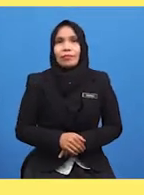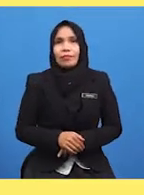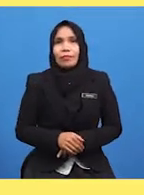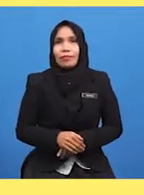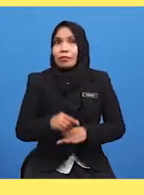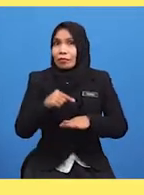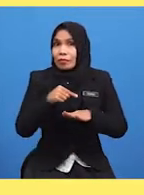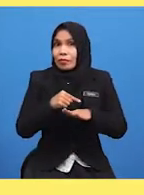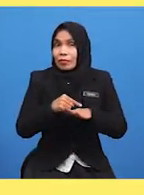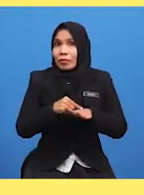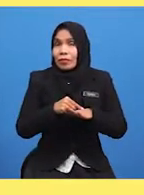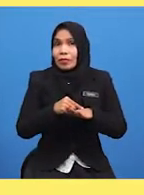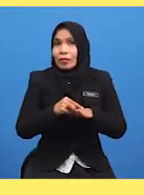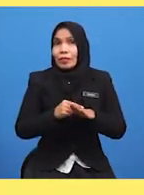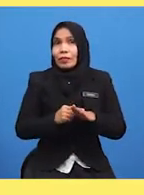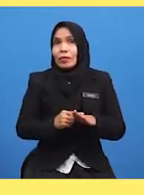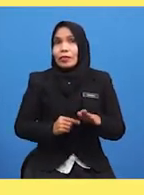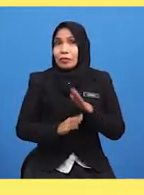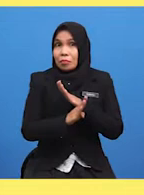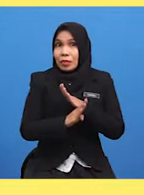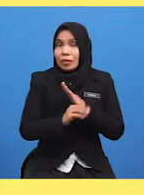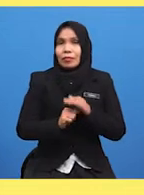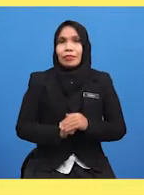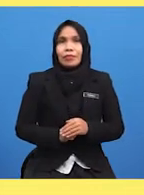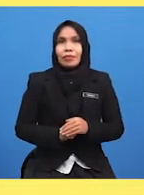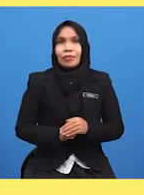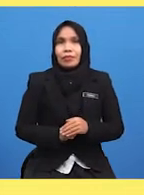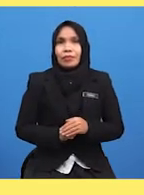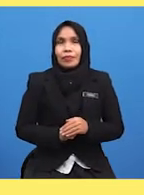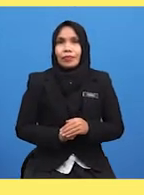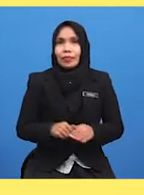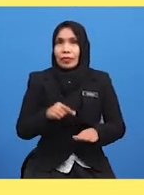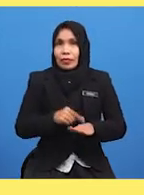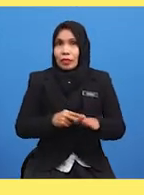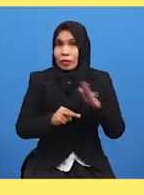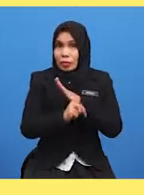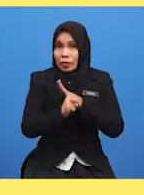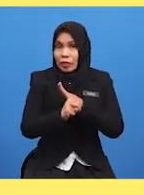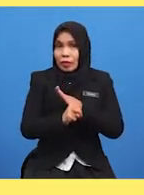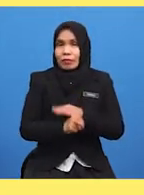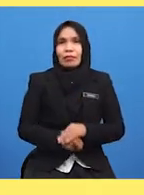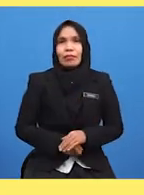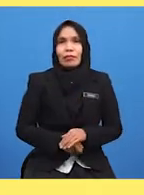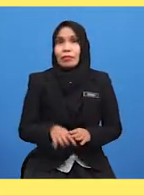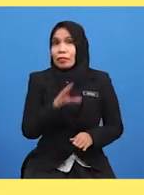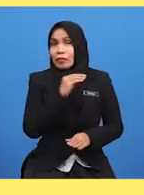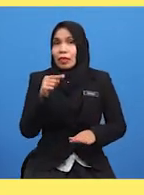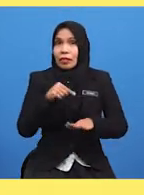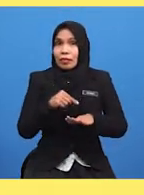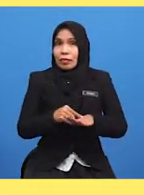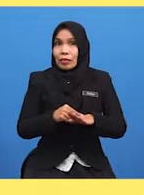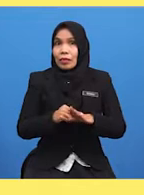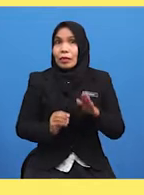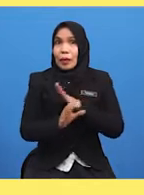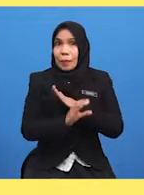dikenali sebagai Jejer essence presiden di negeri sembilan telah maximize Hai dan presiden pertama di Pahang